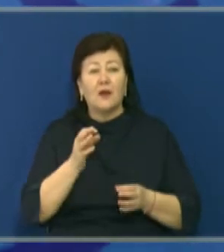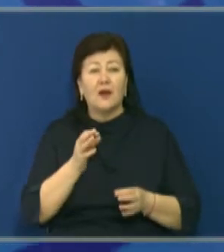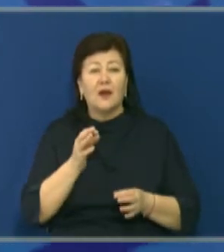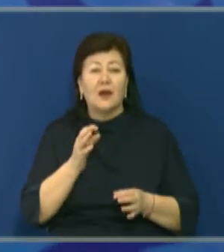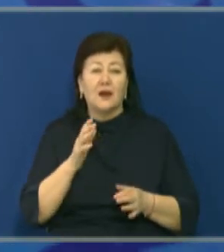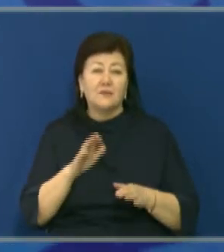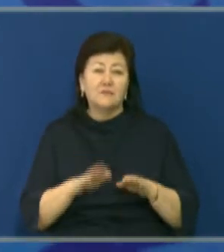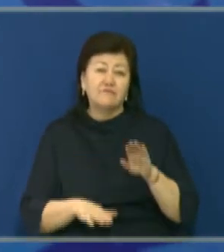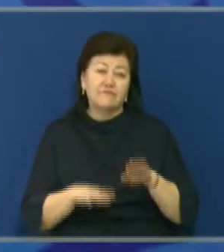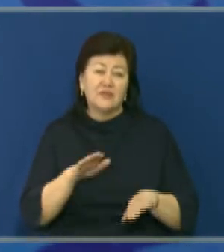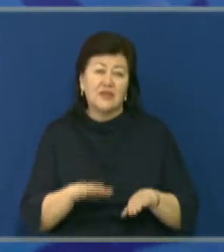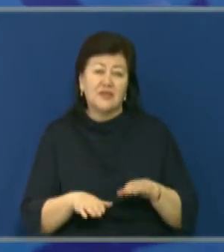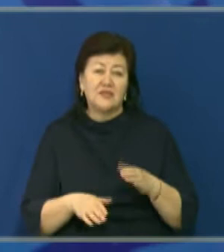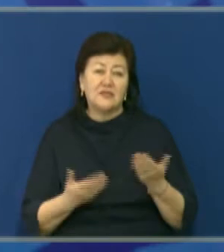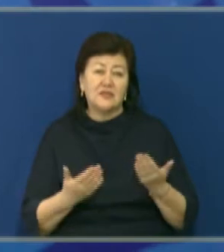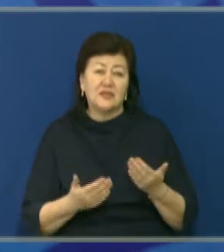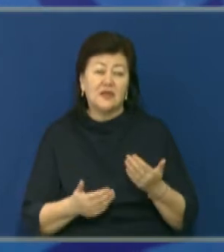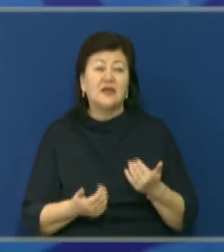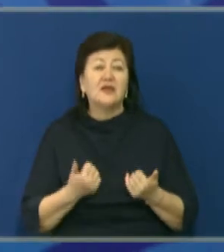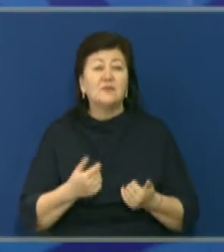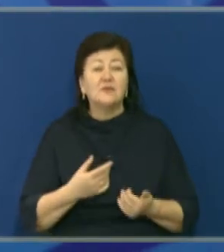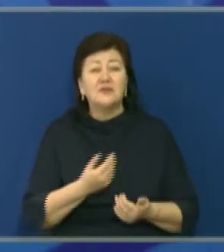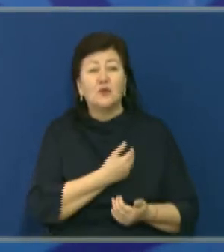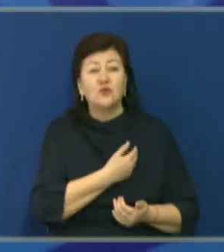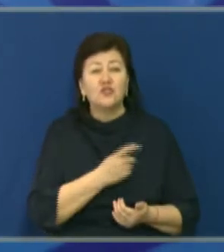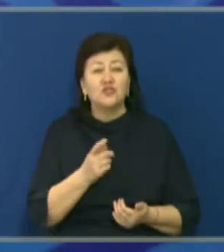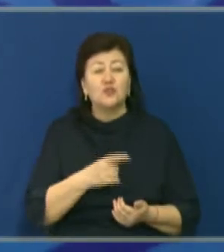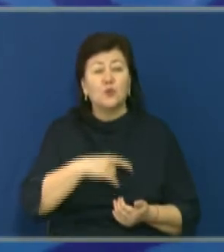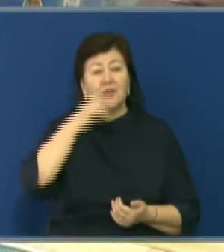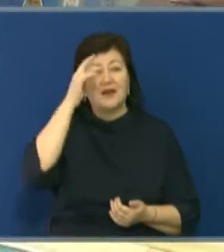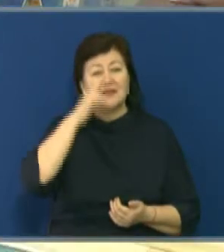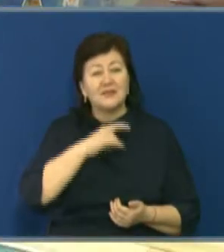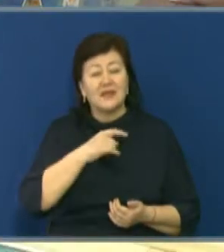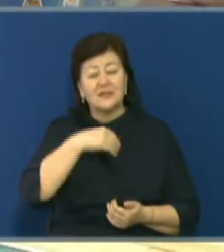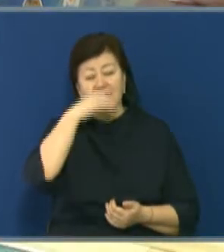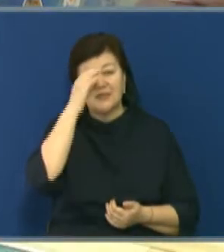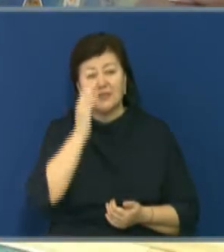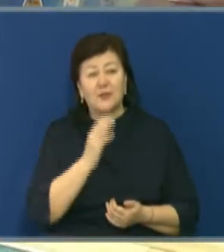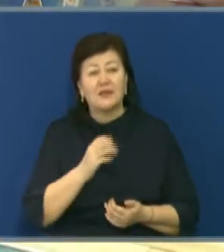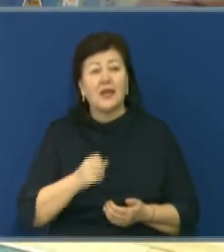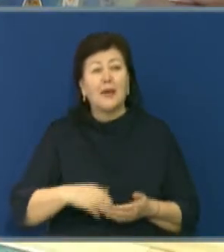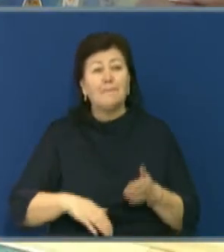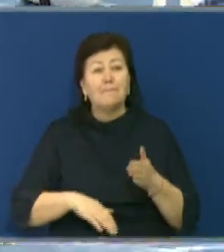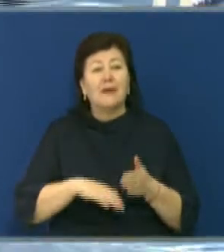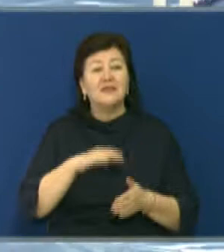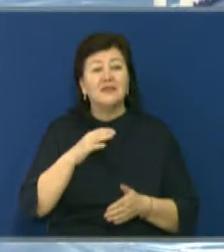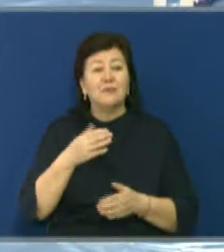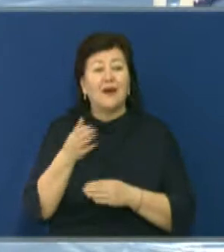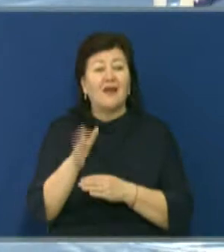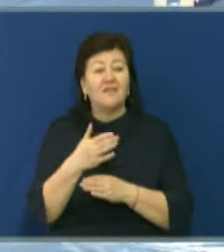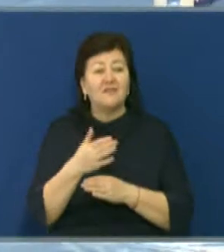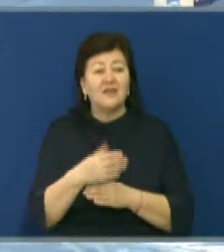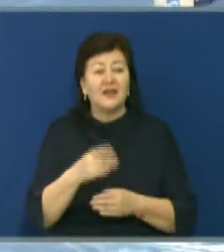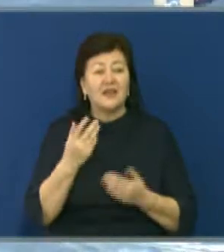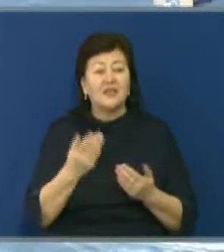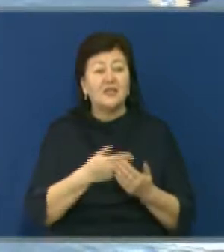чтобы казахстанцы и дальше поднимали наш флаг и исполняли гимн нашей страны. Спортивное мероприятие также проходило при поддержке Ассоциации